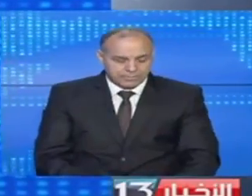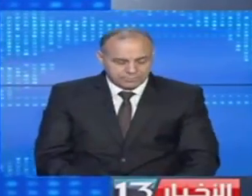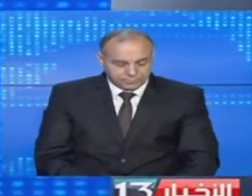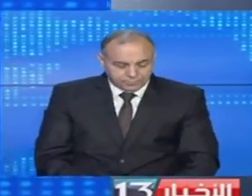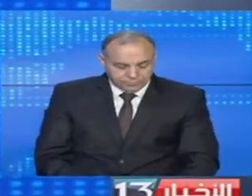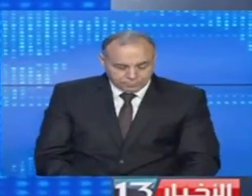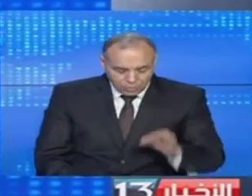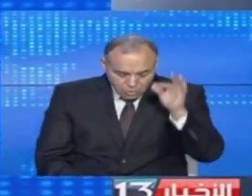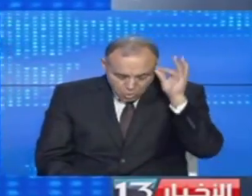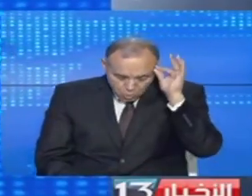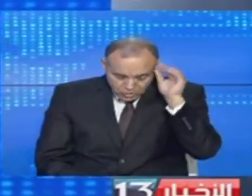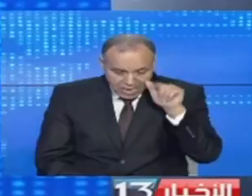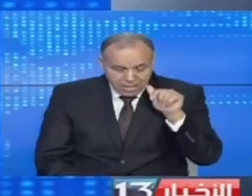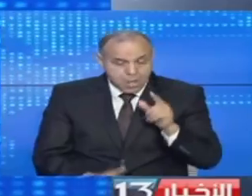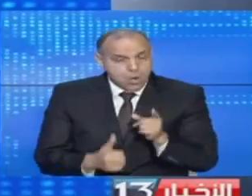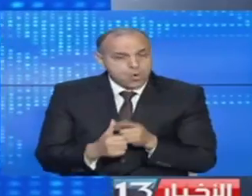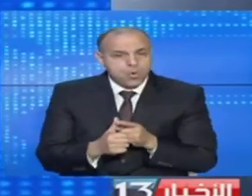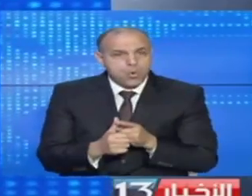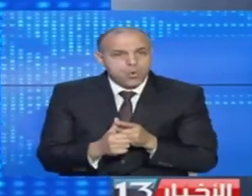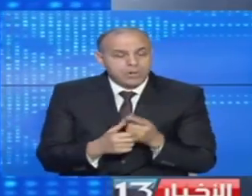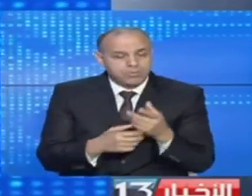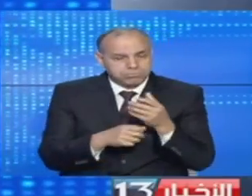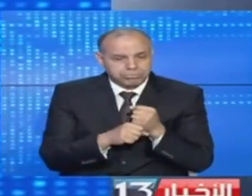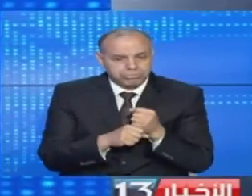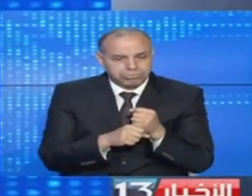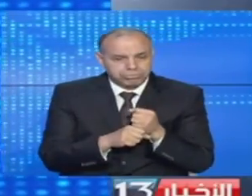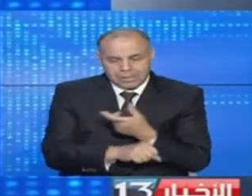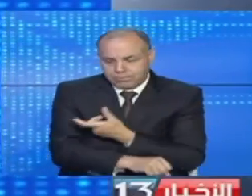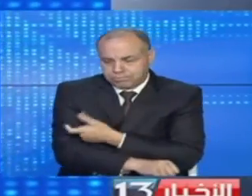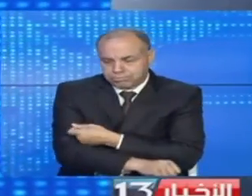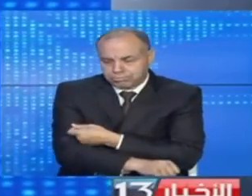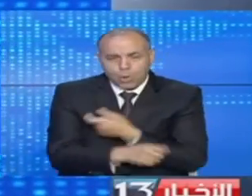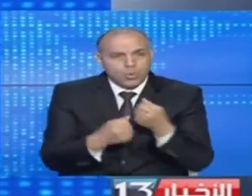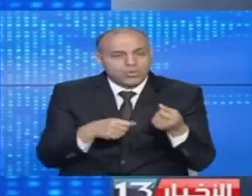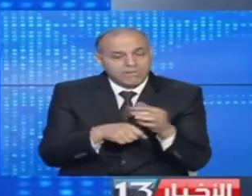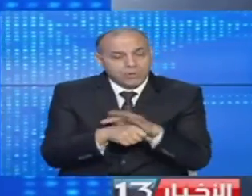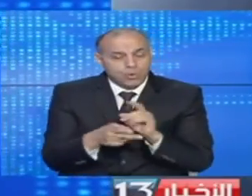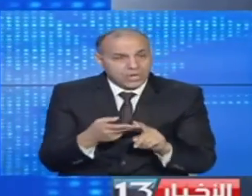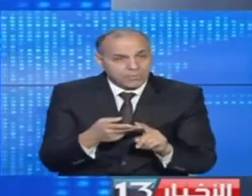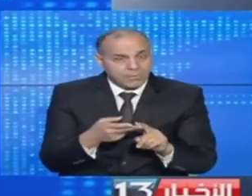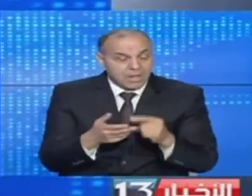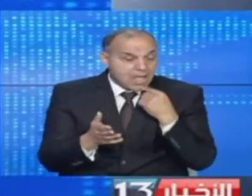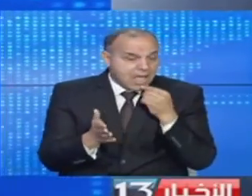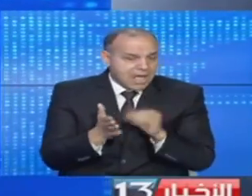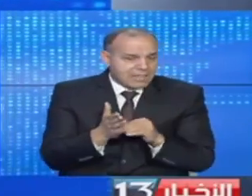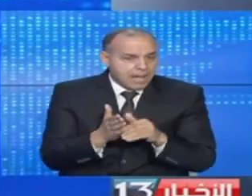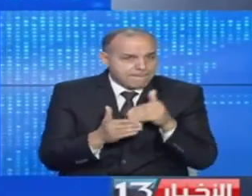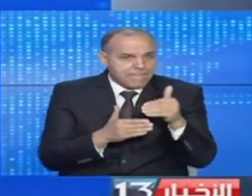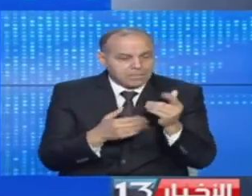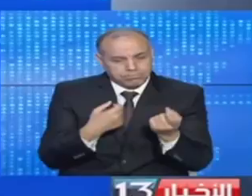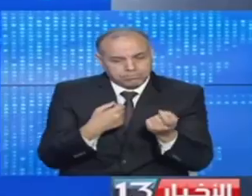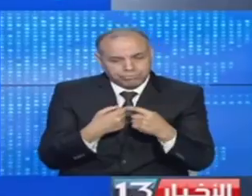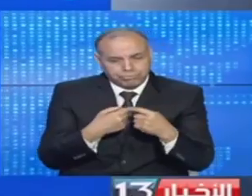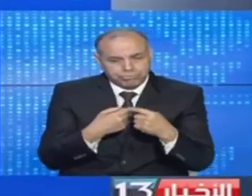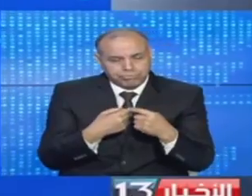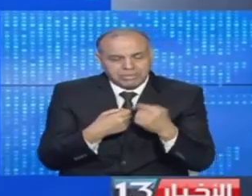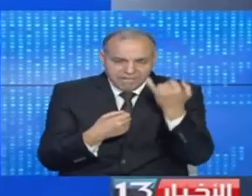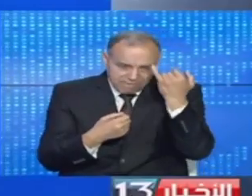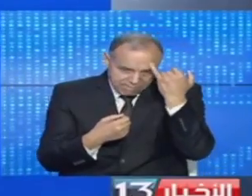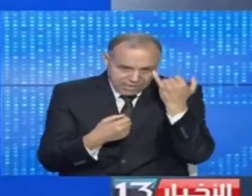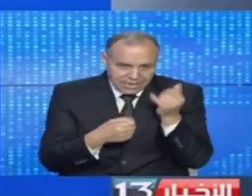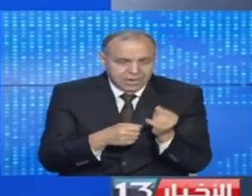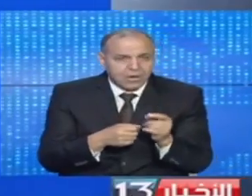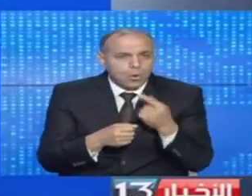تونس لها اولويات الحصول على التلقيح ضد فيروس كورونا وذلك بعد ان خياراتها في مبادره